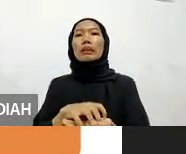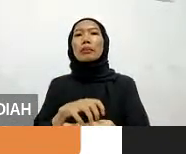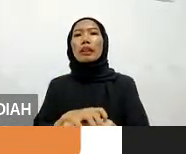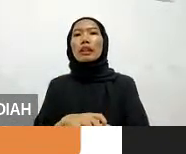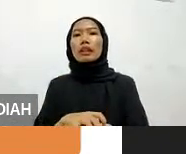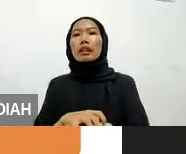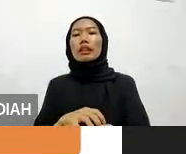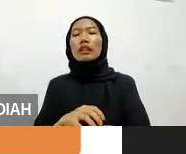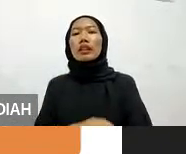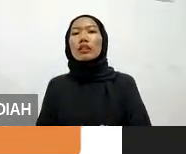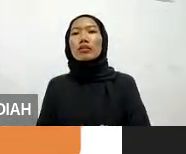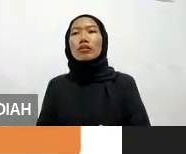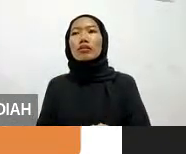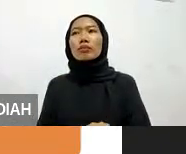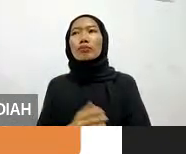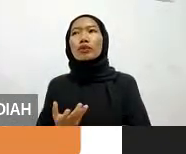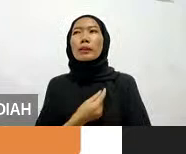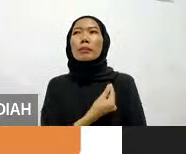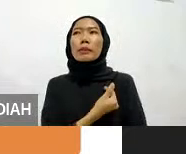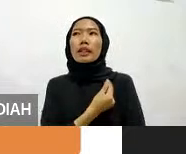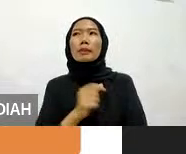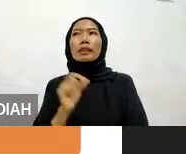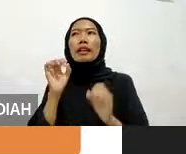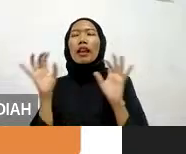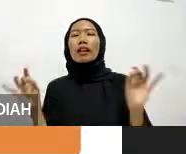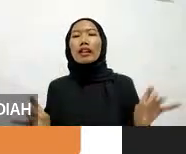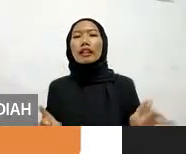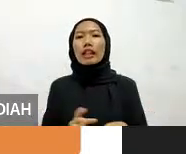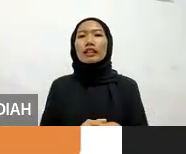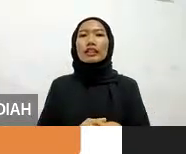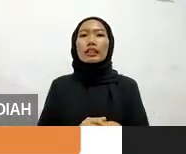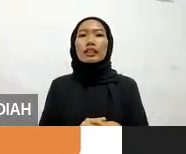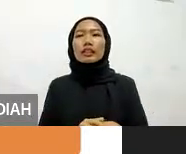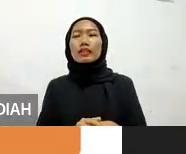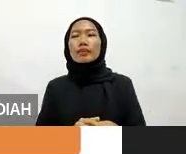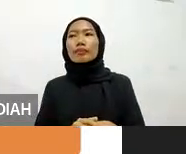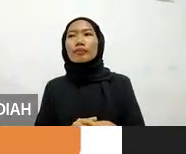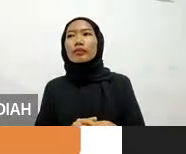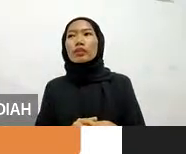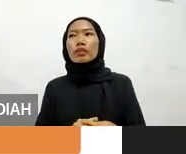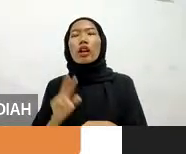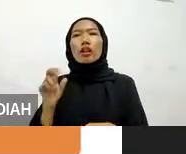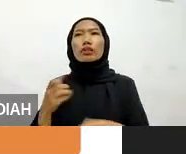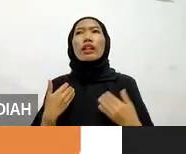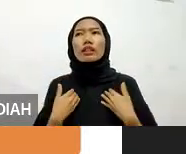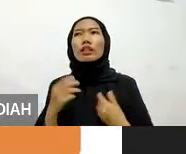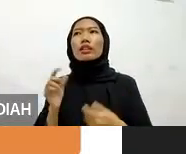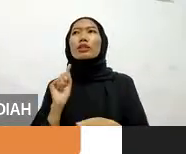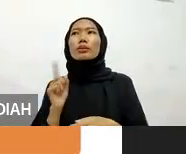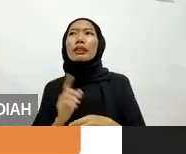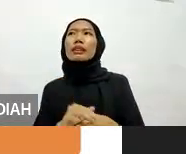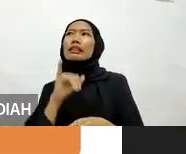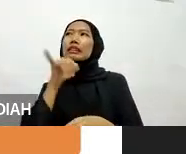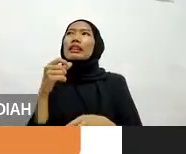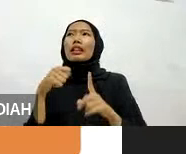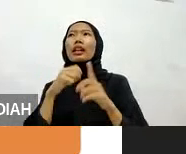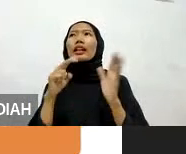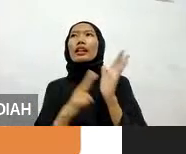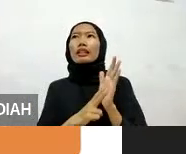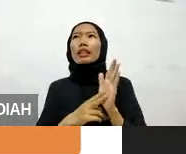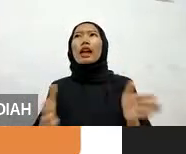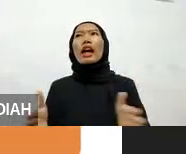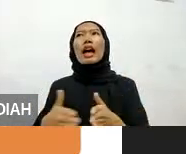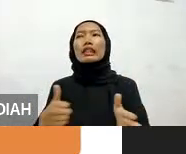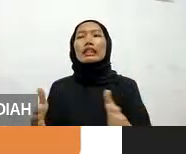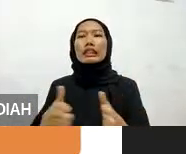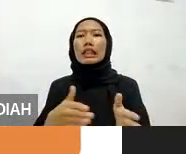kita pastikan mereka punya gitu. Supaya layanan-layanan yang sudah ada di bawah JKN itu memang bisa diakses.